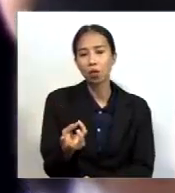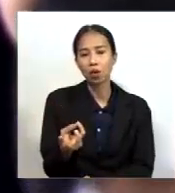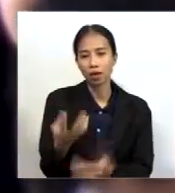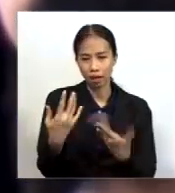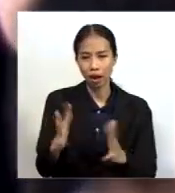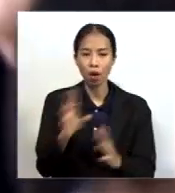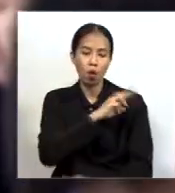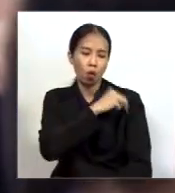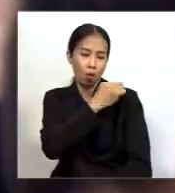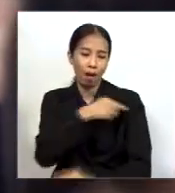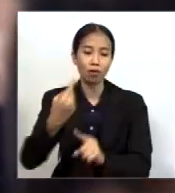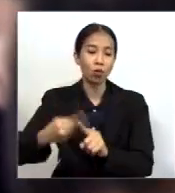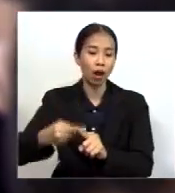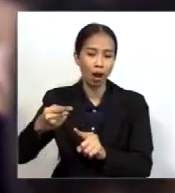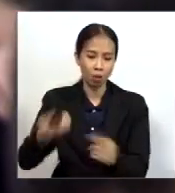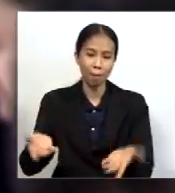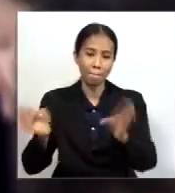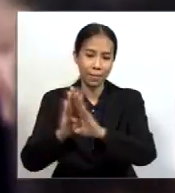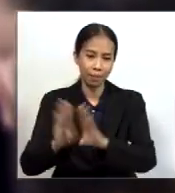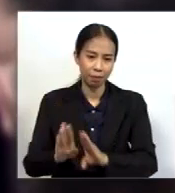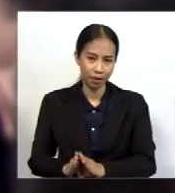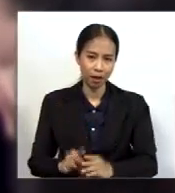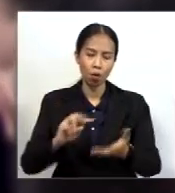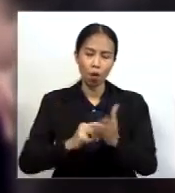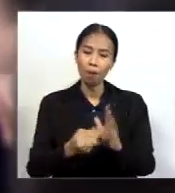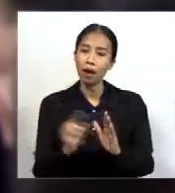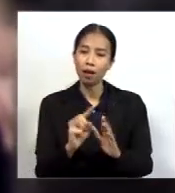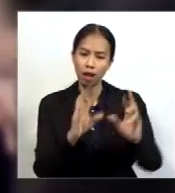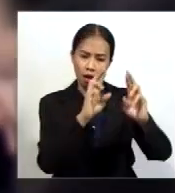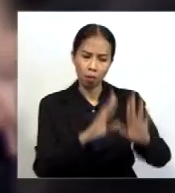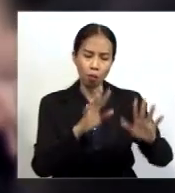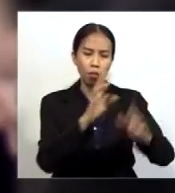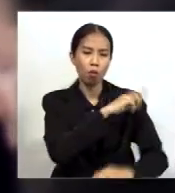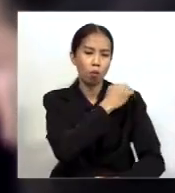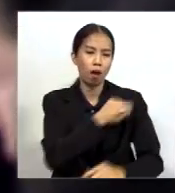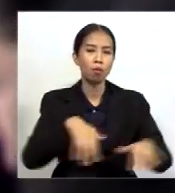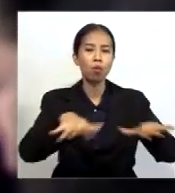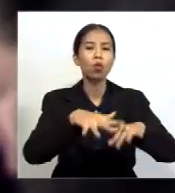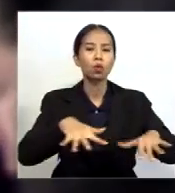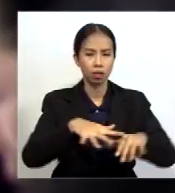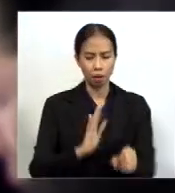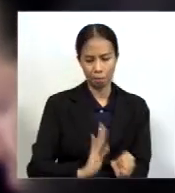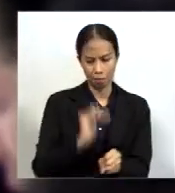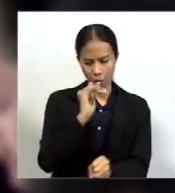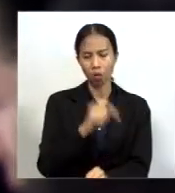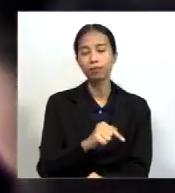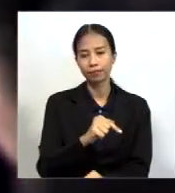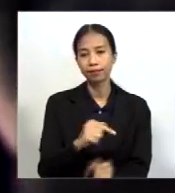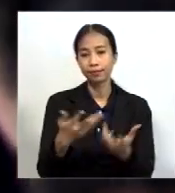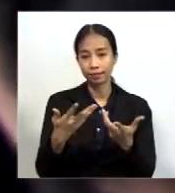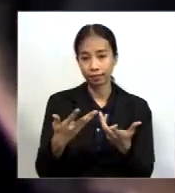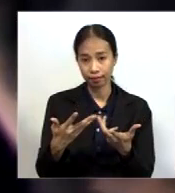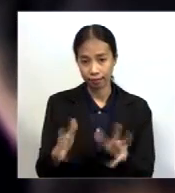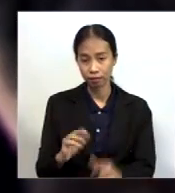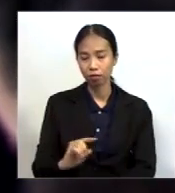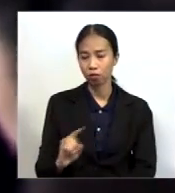บางแห่งแล้วนะครับนั่นก็แสดงว่าจำนวนผู้ป่วยในระบบโรงพยาบาลปกติรักษาพยาบาลเพียงพอนะฮะอย่างไรก็ตามที่น่